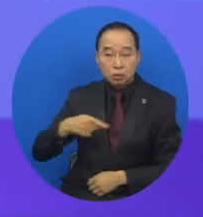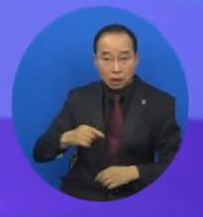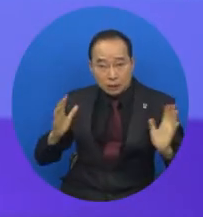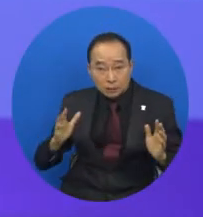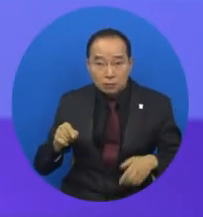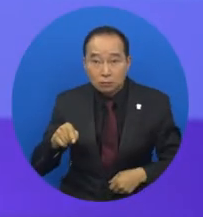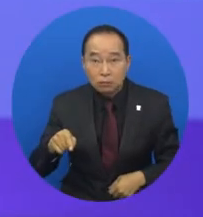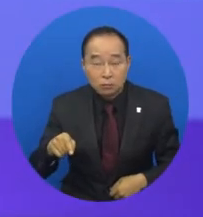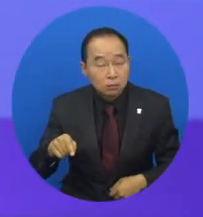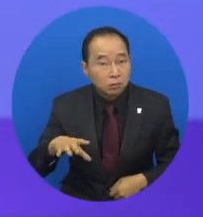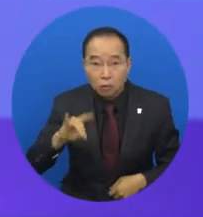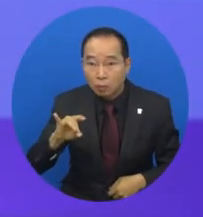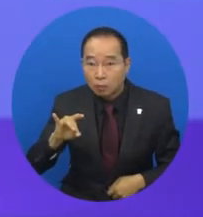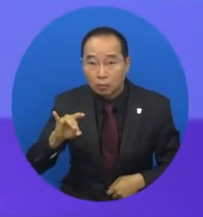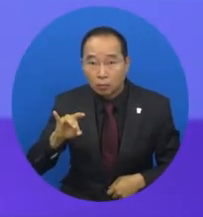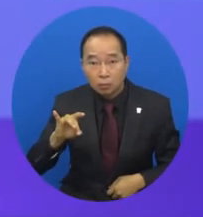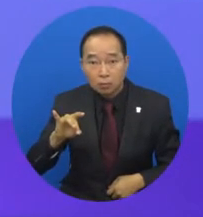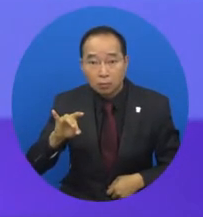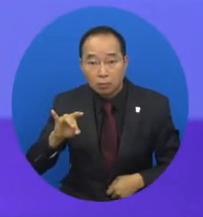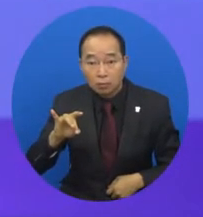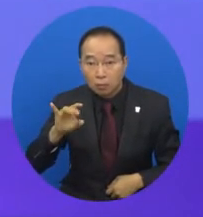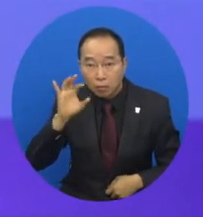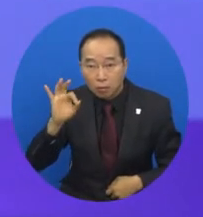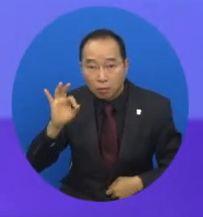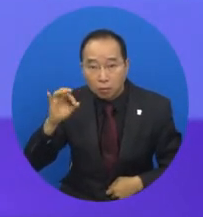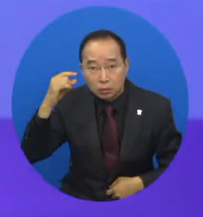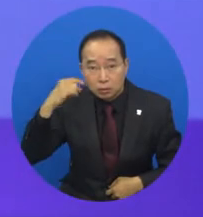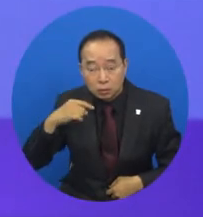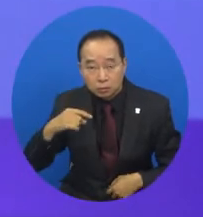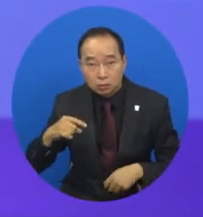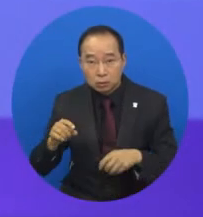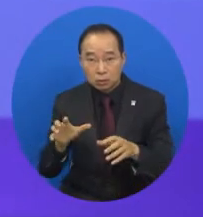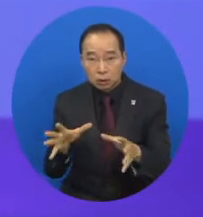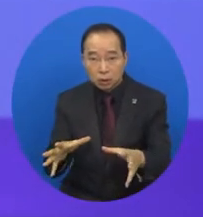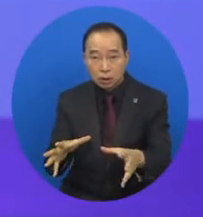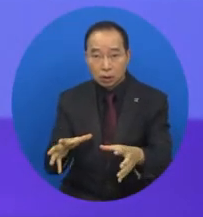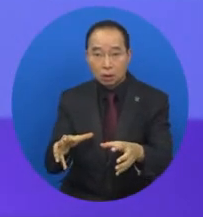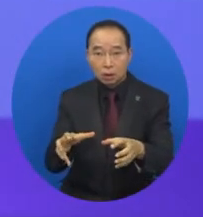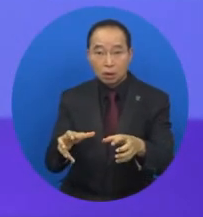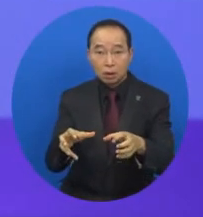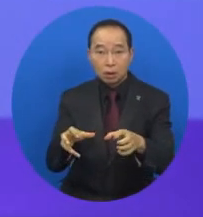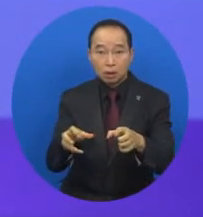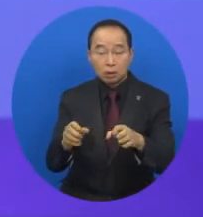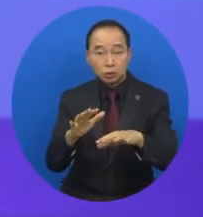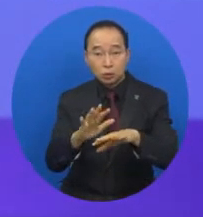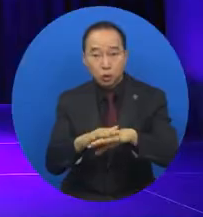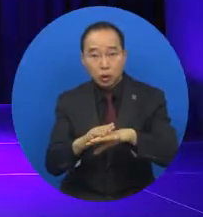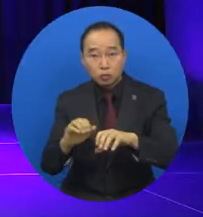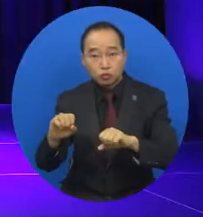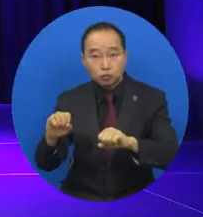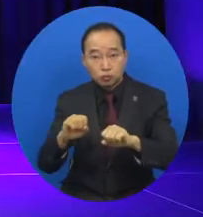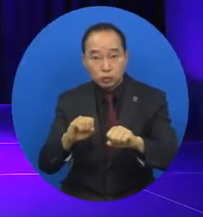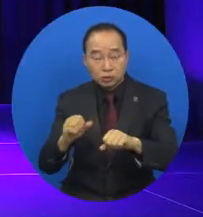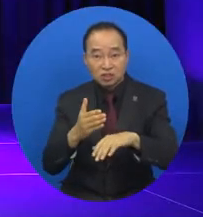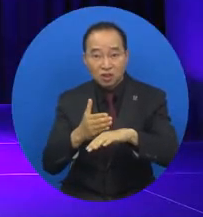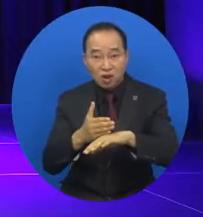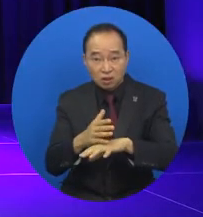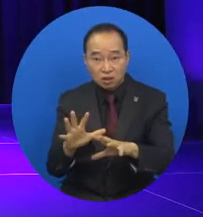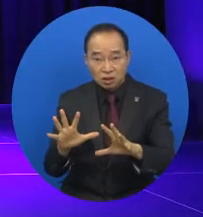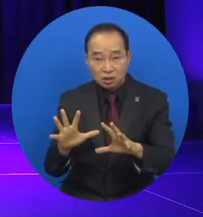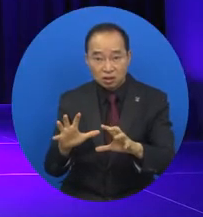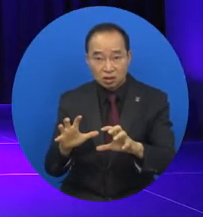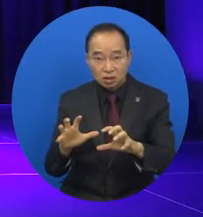잡기 시작할 때 나의 움직임의 첫 순간과 그리고 손가락들이 잡기